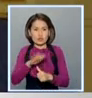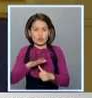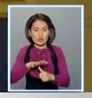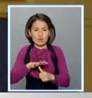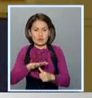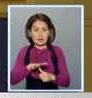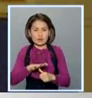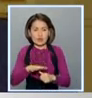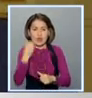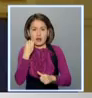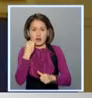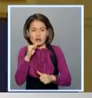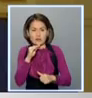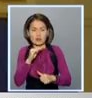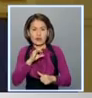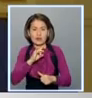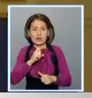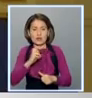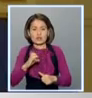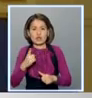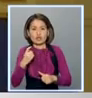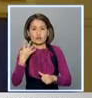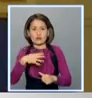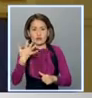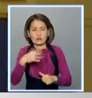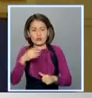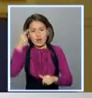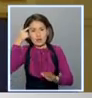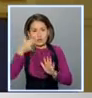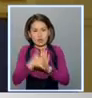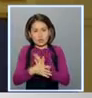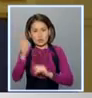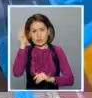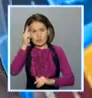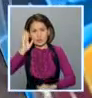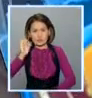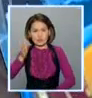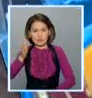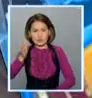тікұшақты ES-145-тің жақсылап оқығанымызды көзі жетті.